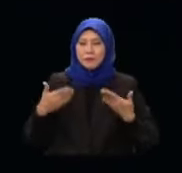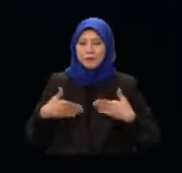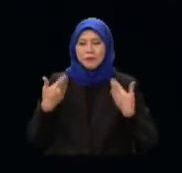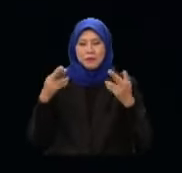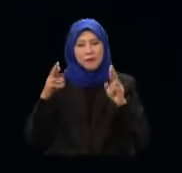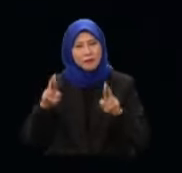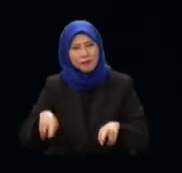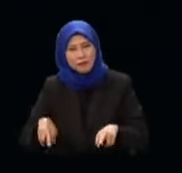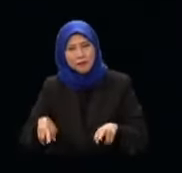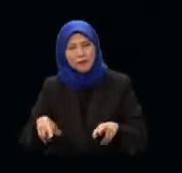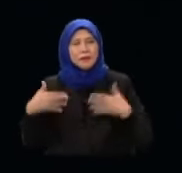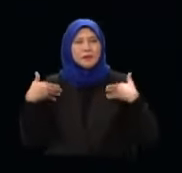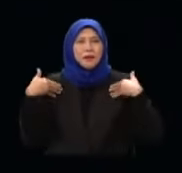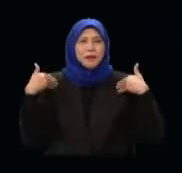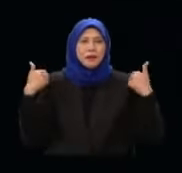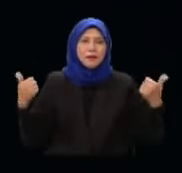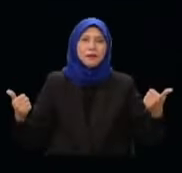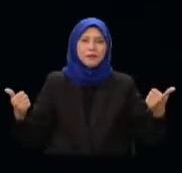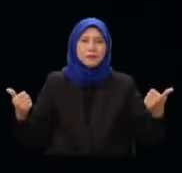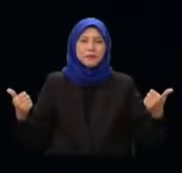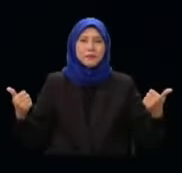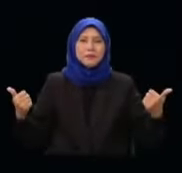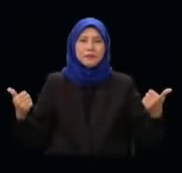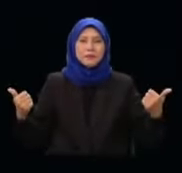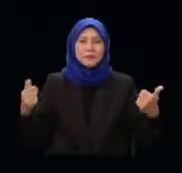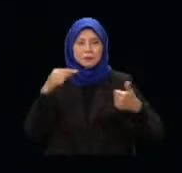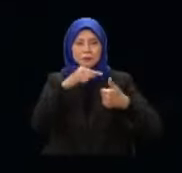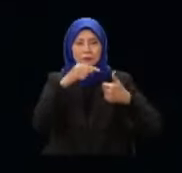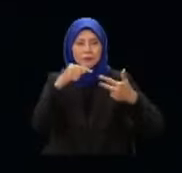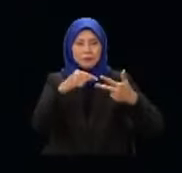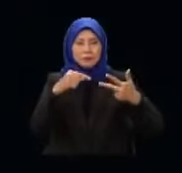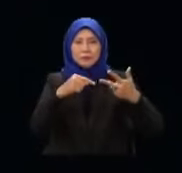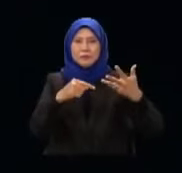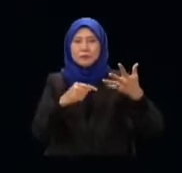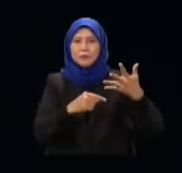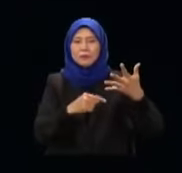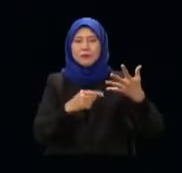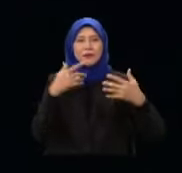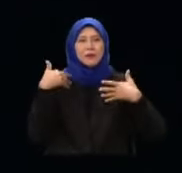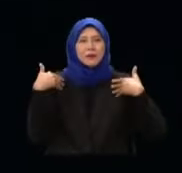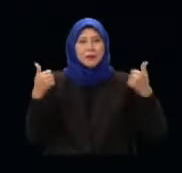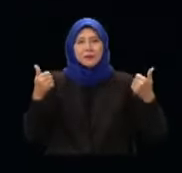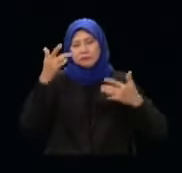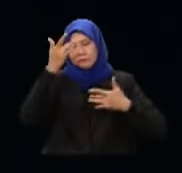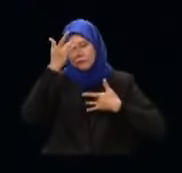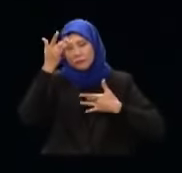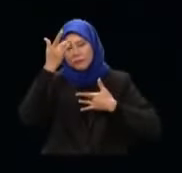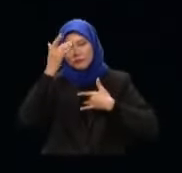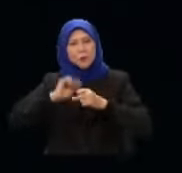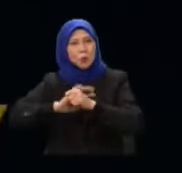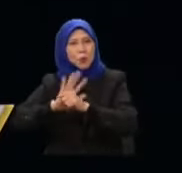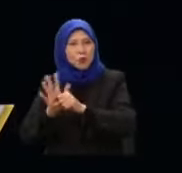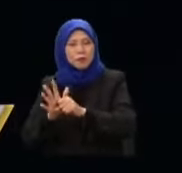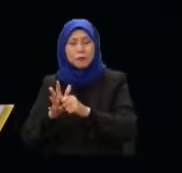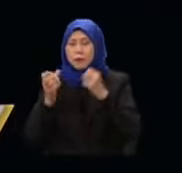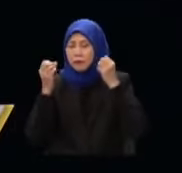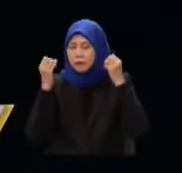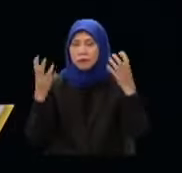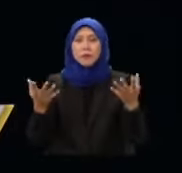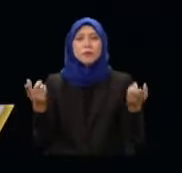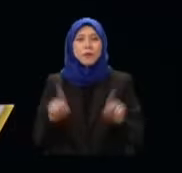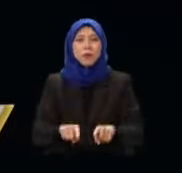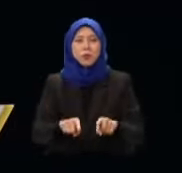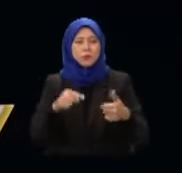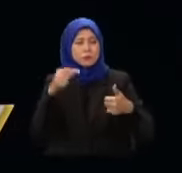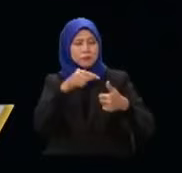Rakyat soal kesehatannya kesehatan rakyat yang terjajah sebanyak-banyak kalau yang berlaku yang